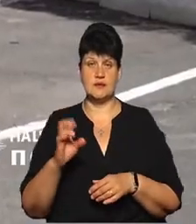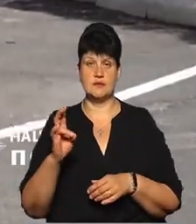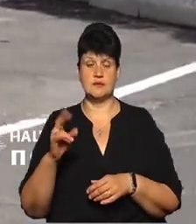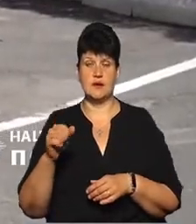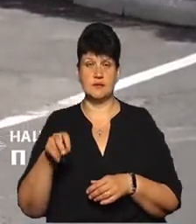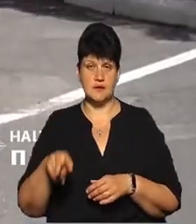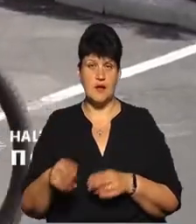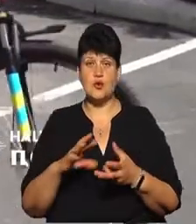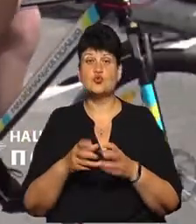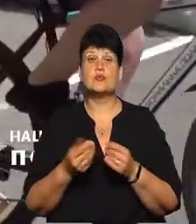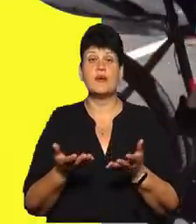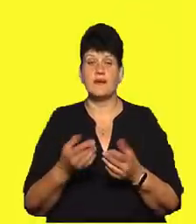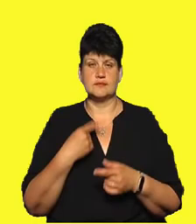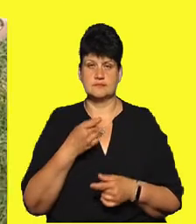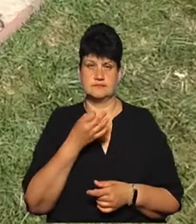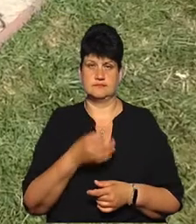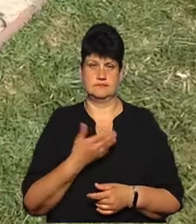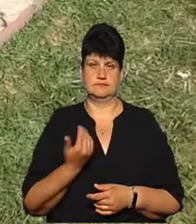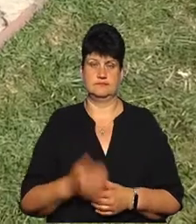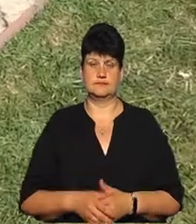не повідомляють.